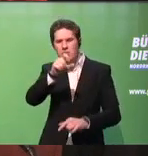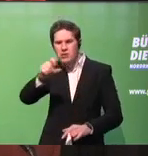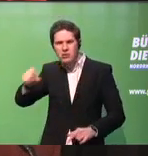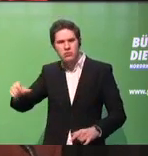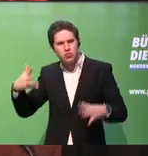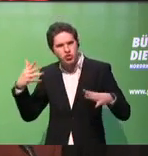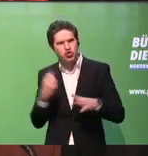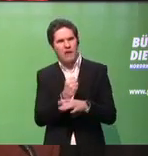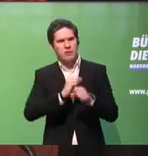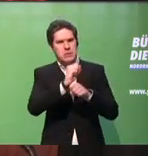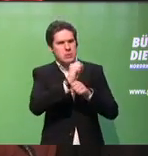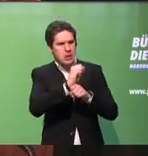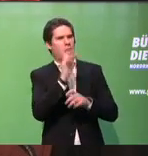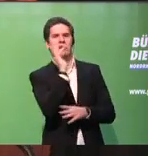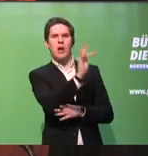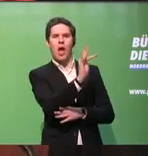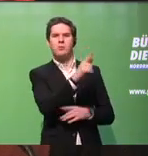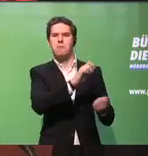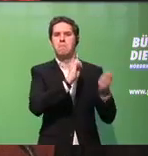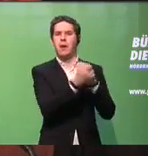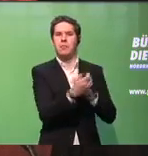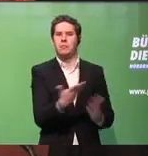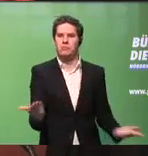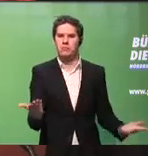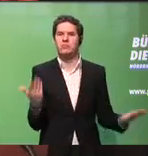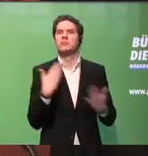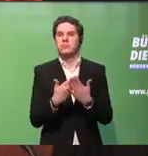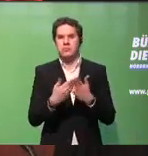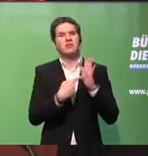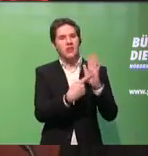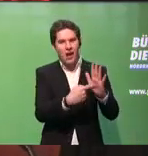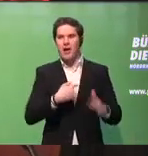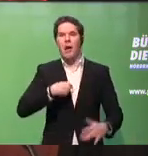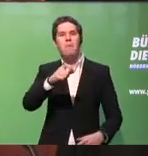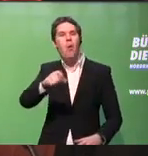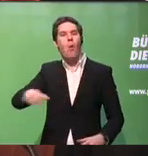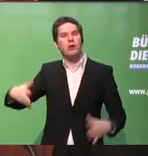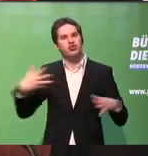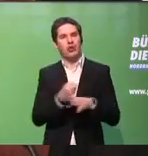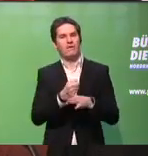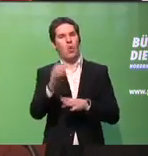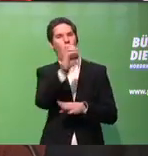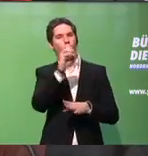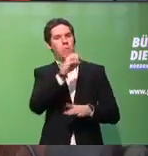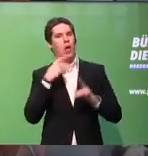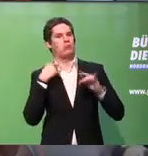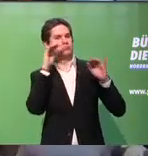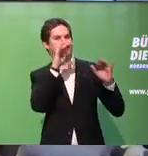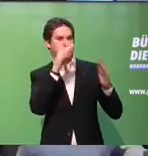mobilisiert, dagegen zu stimmen. So konnten wir zeigen, wie ein Europa der Bürgerinnen und Bürger aussieht.